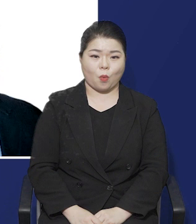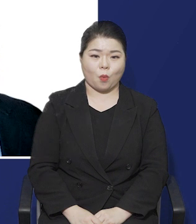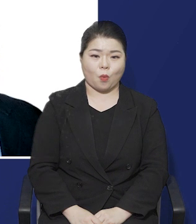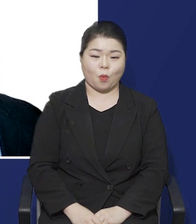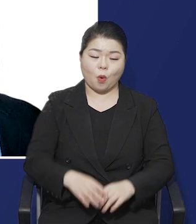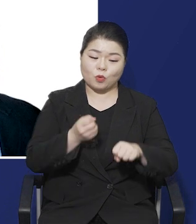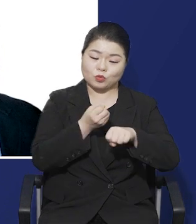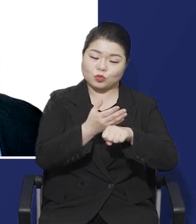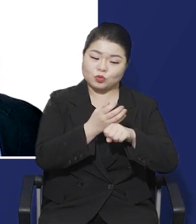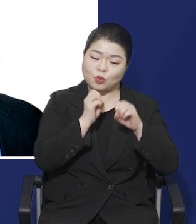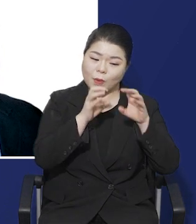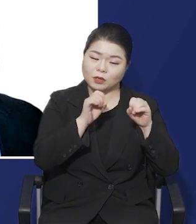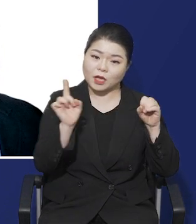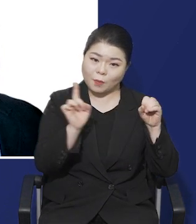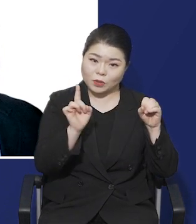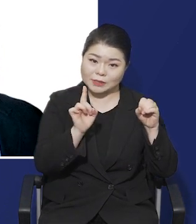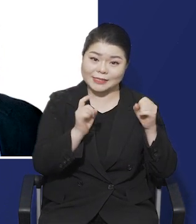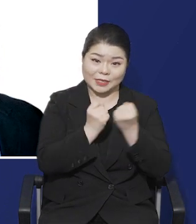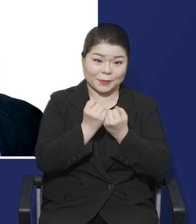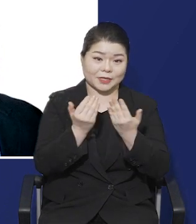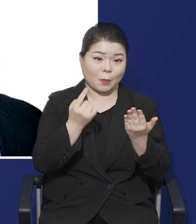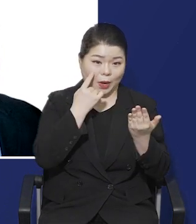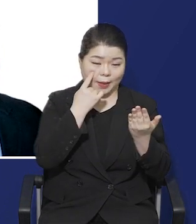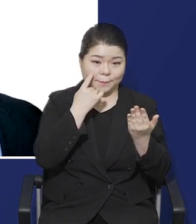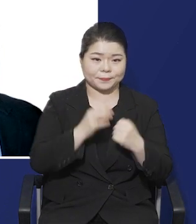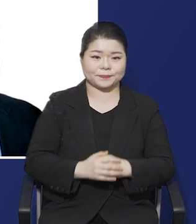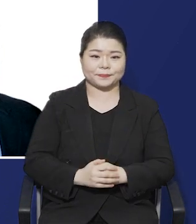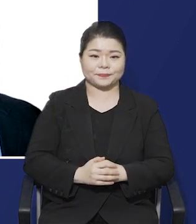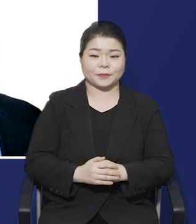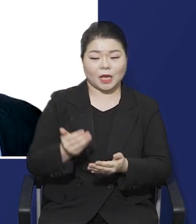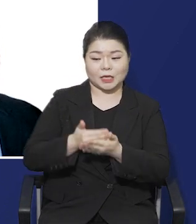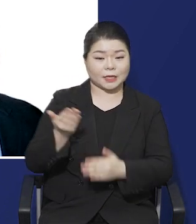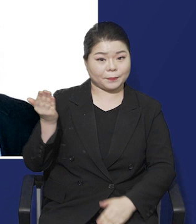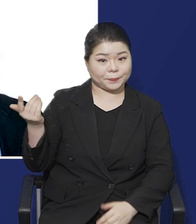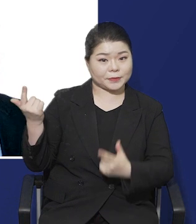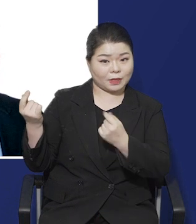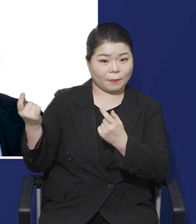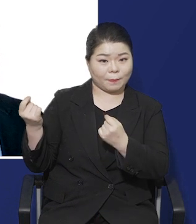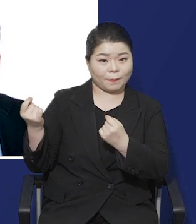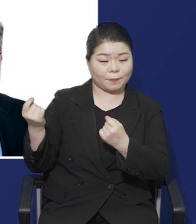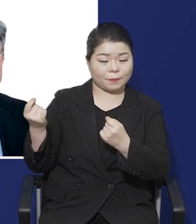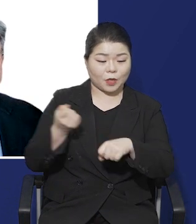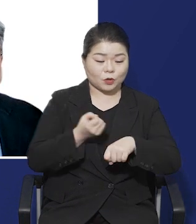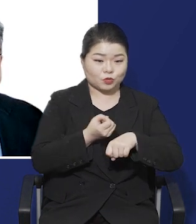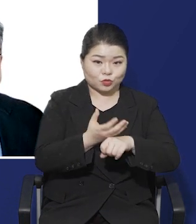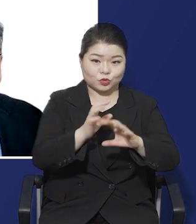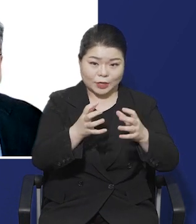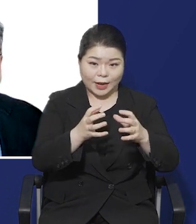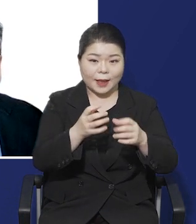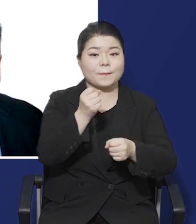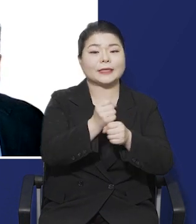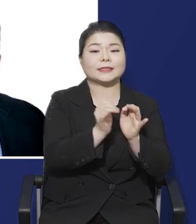여기서 수출 마케팅이 무엇인지를 한번 살펴보겠습니다. 그 개념을 보면 그림에서 보시는 바와 같이 수출국의